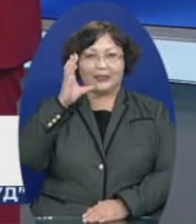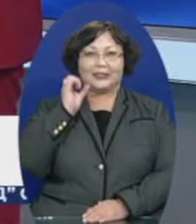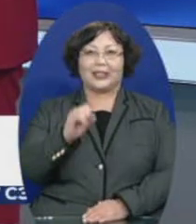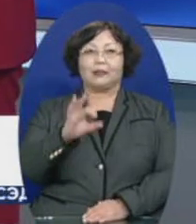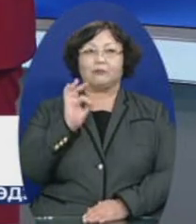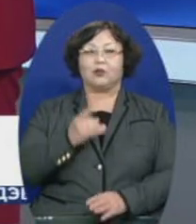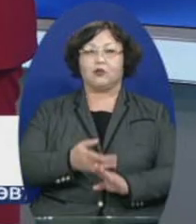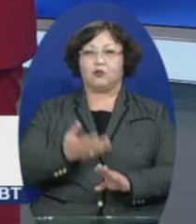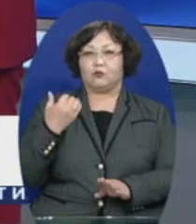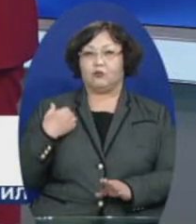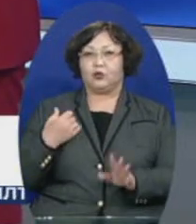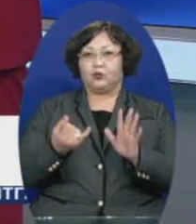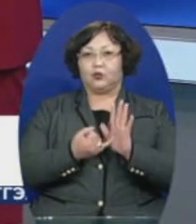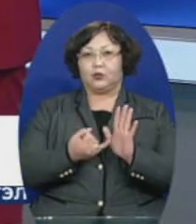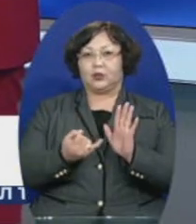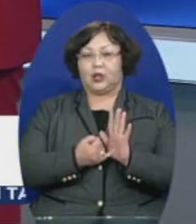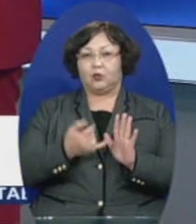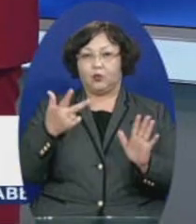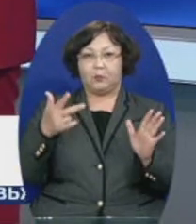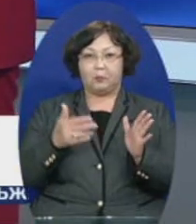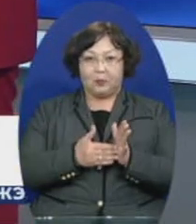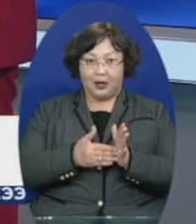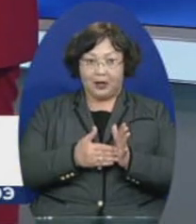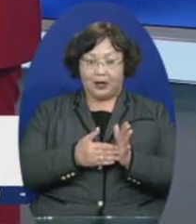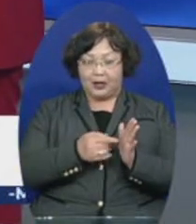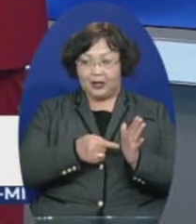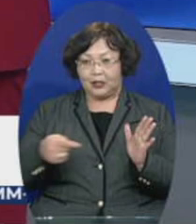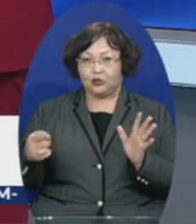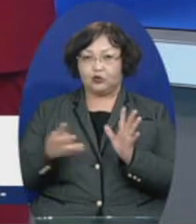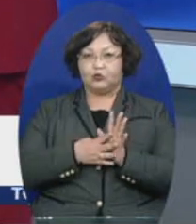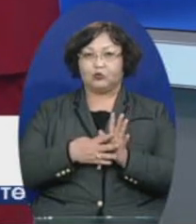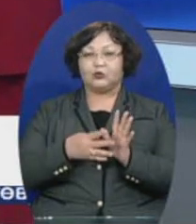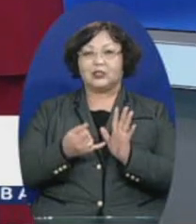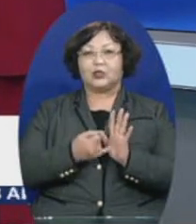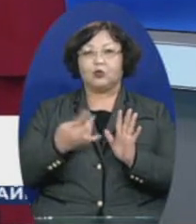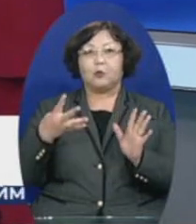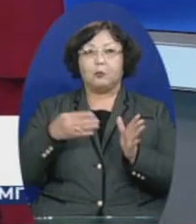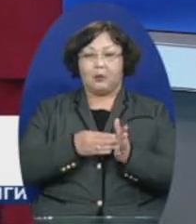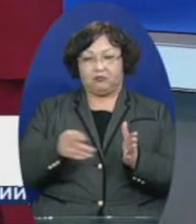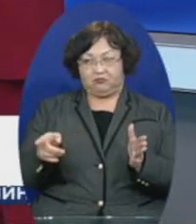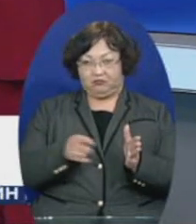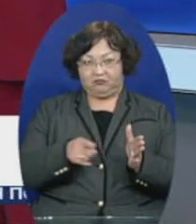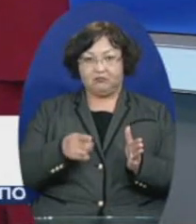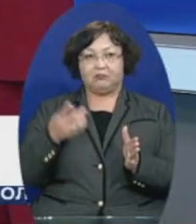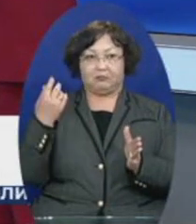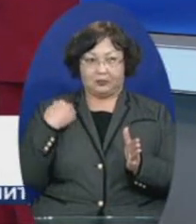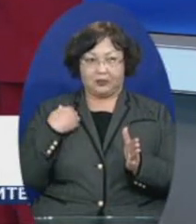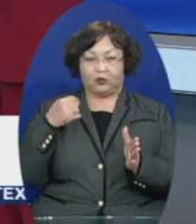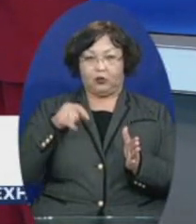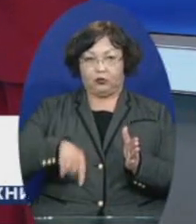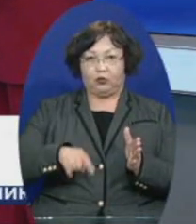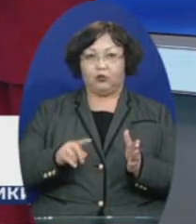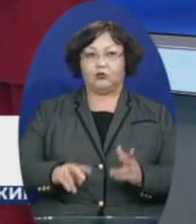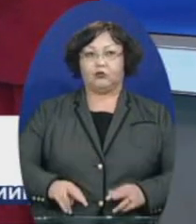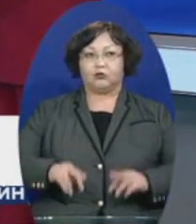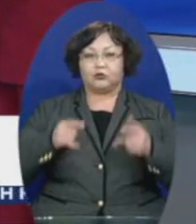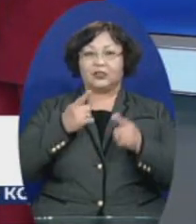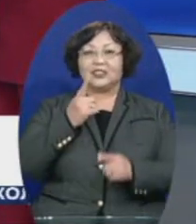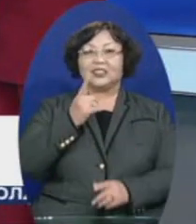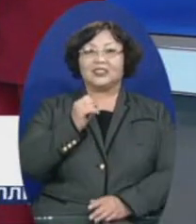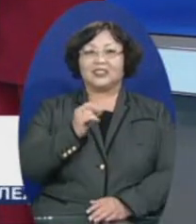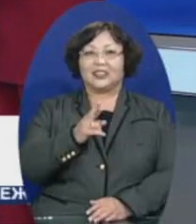нь 663 мянгаас 964 мянга хооронд байсан бол за яг одоо энэ өөрчлөгдснөөр 1